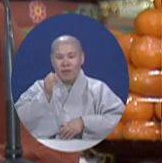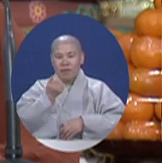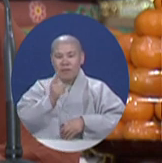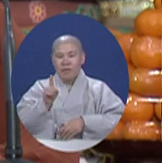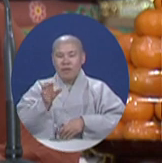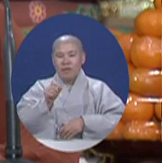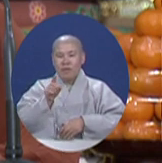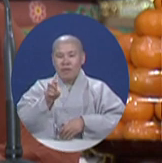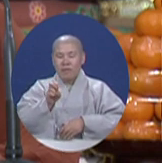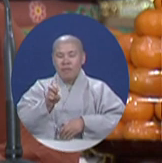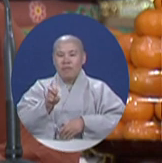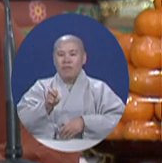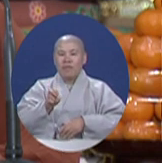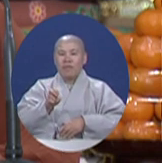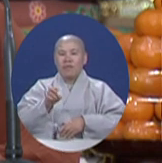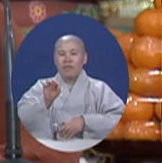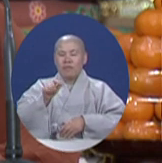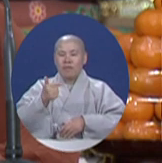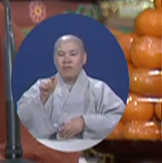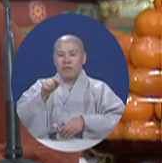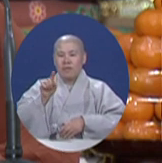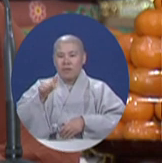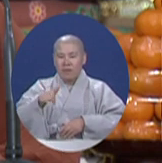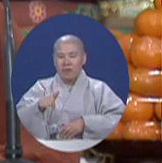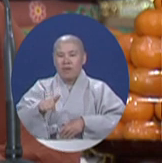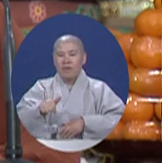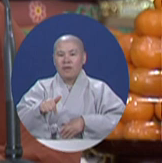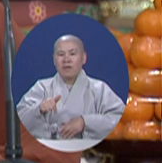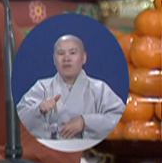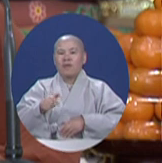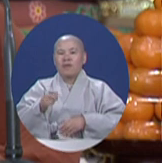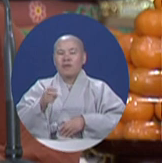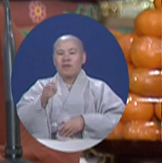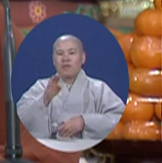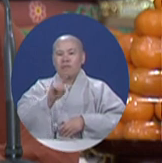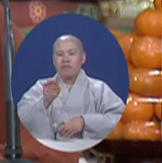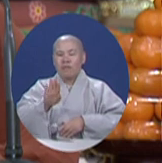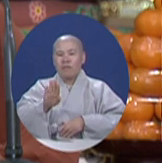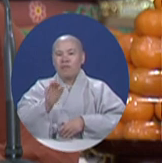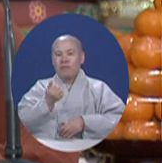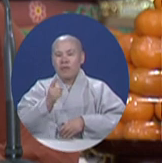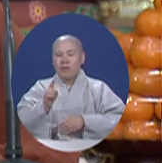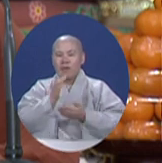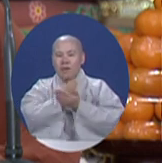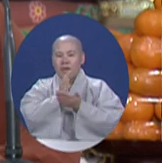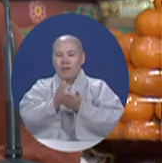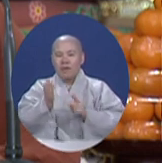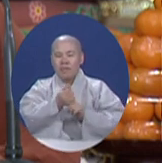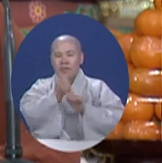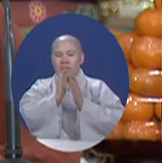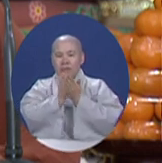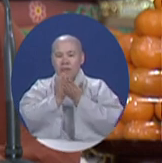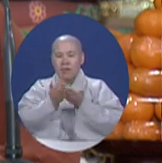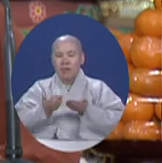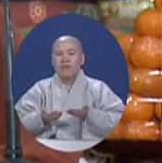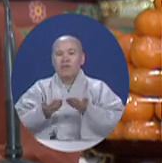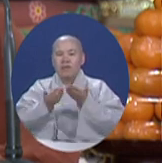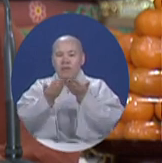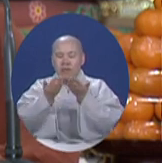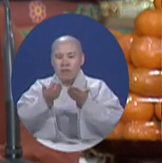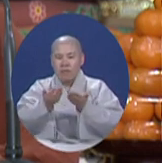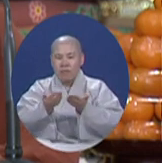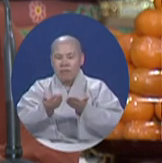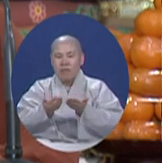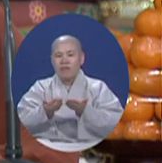화엄경, 원각경, 법화경, 전등염송 이런 걸 많은 경을 주면서 이걸 보면 점차로 입문할